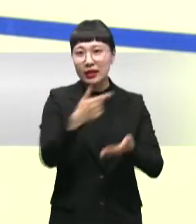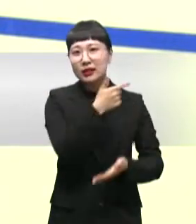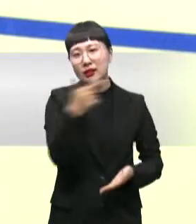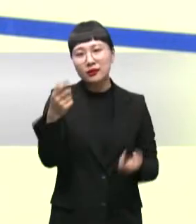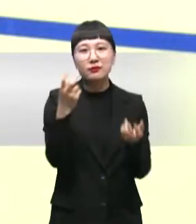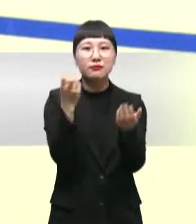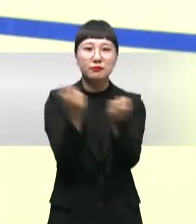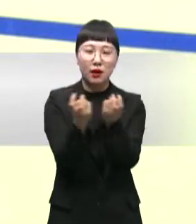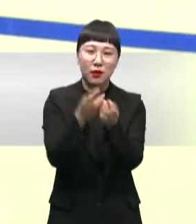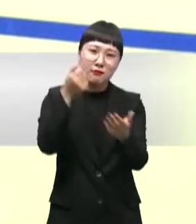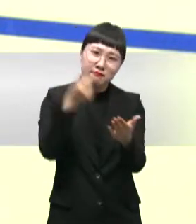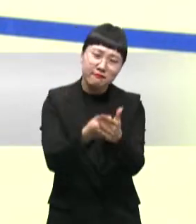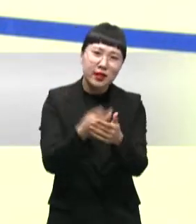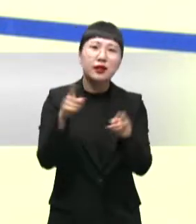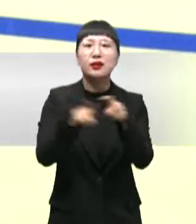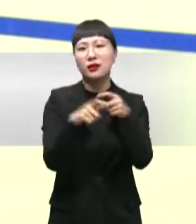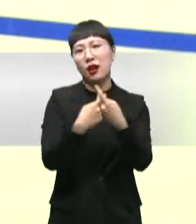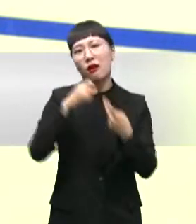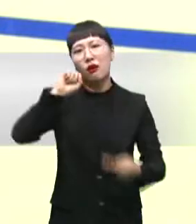도저히 이해가 가지 않습니다.